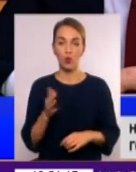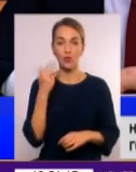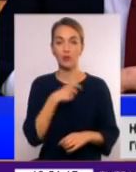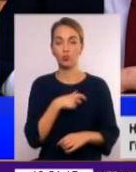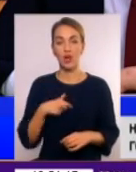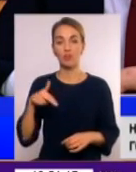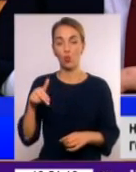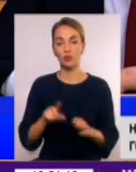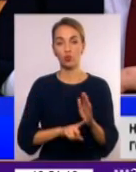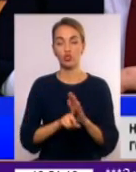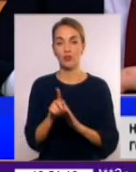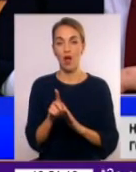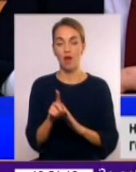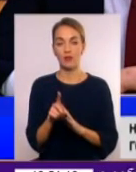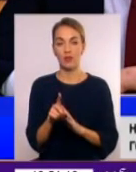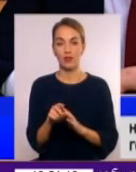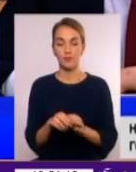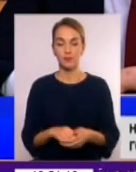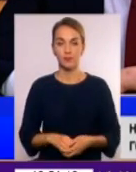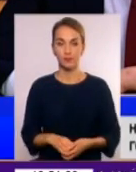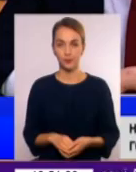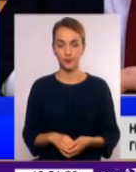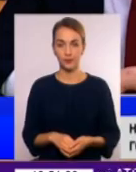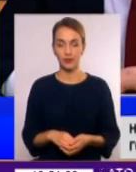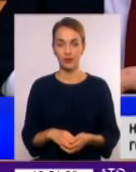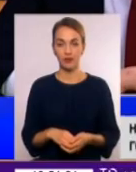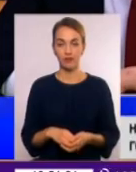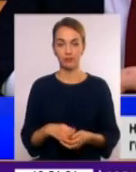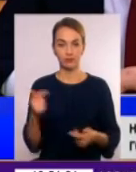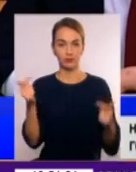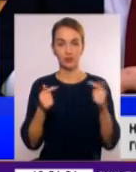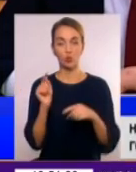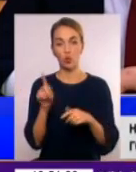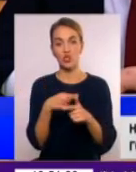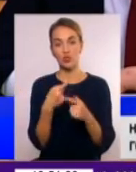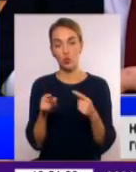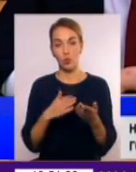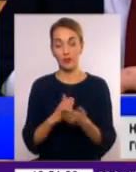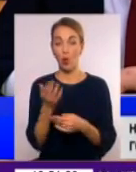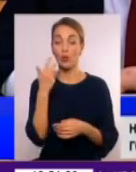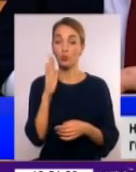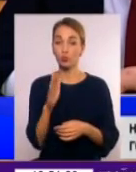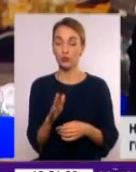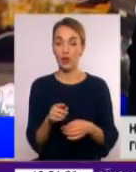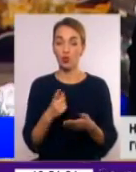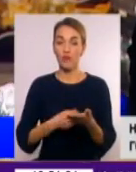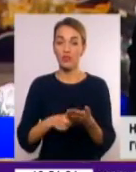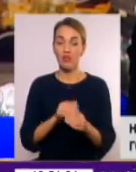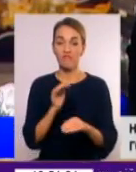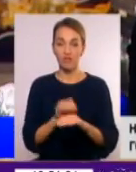депутат виходить і починає в три поверхи гнати на того чи іншого політика, а коли вона буде доведена